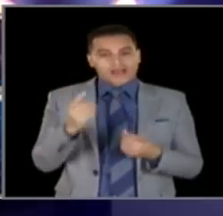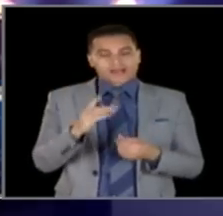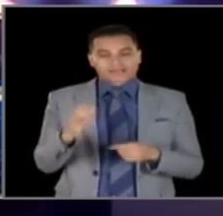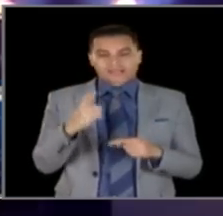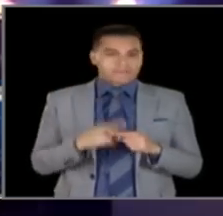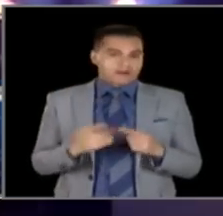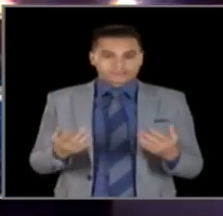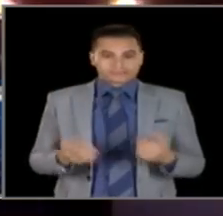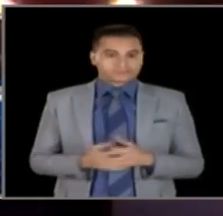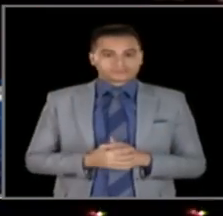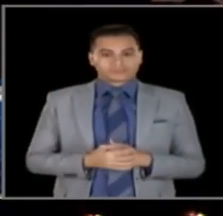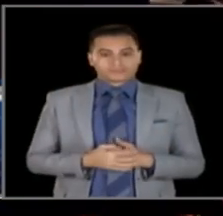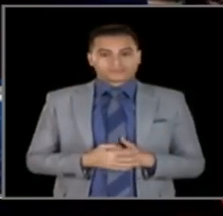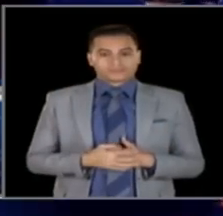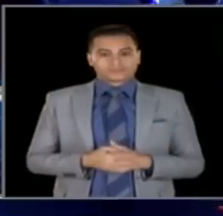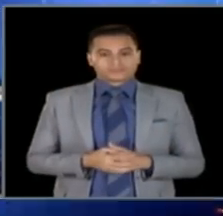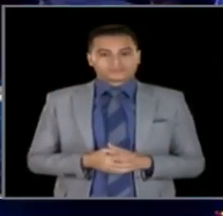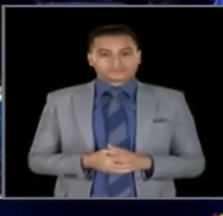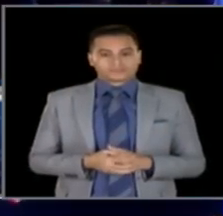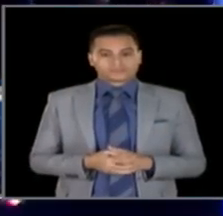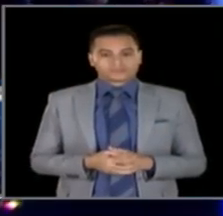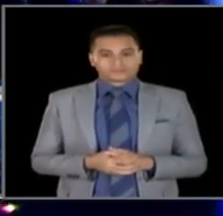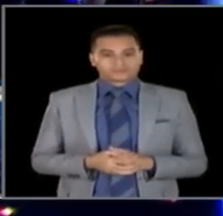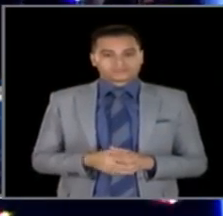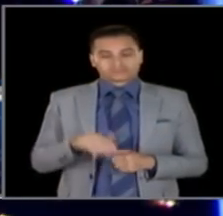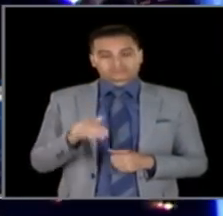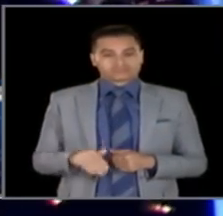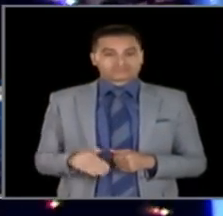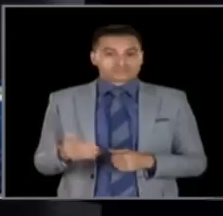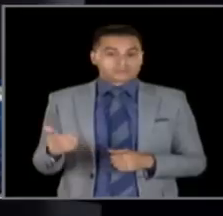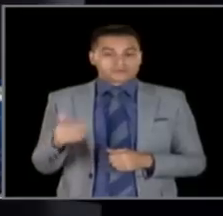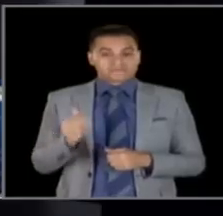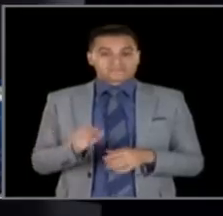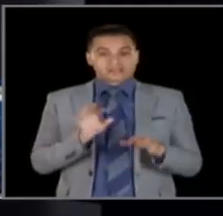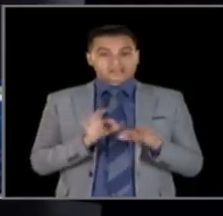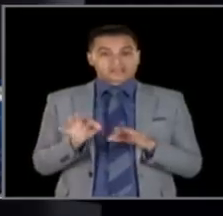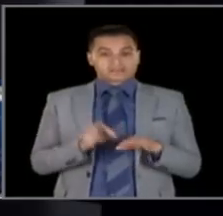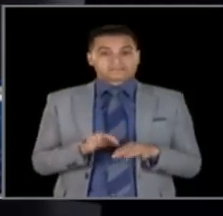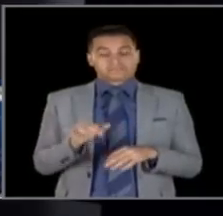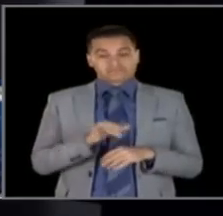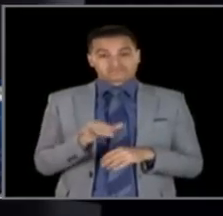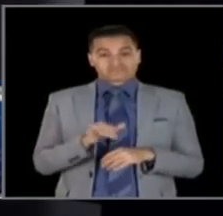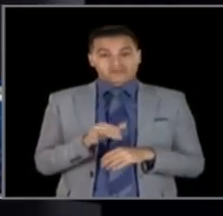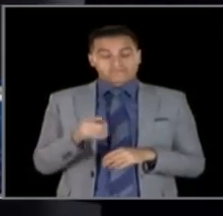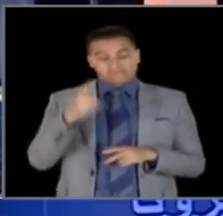اجابه خاطئه، وطبعا مش ممكن تبقى روايتها الاولى يعني. يعني في حاجات بالكومن سنس.